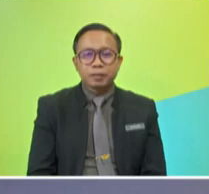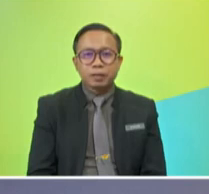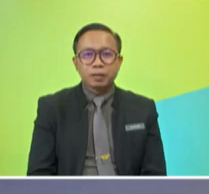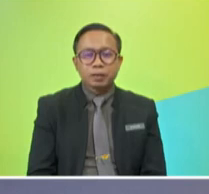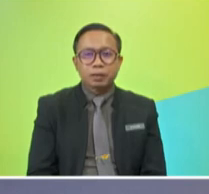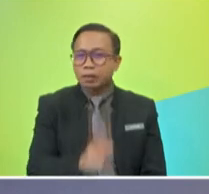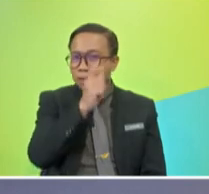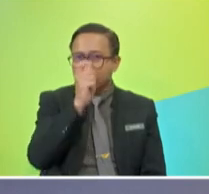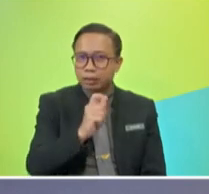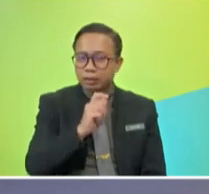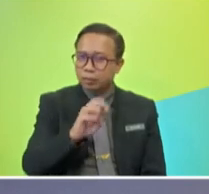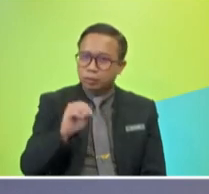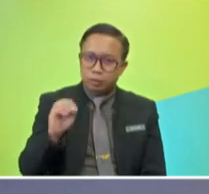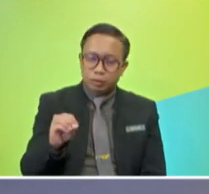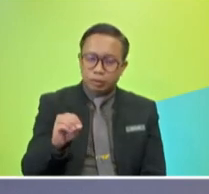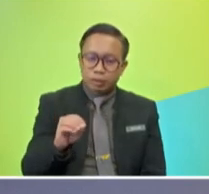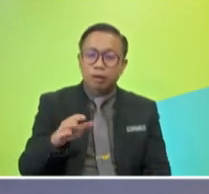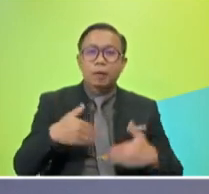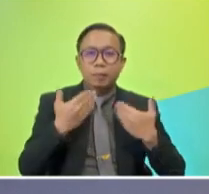tanya adalah